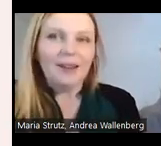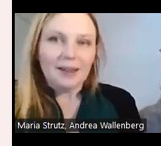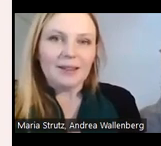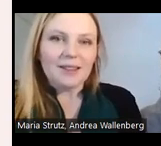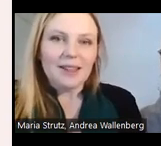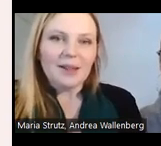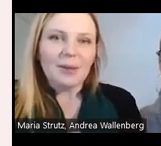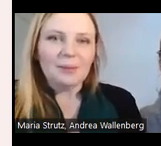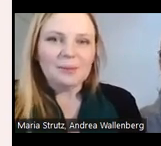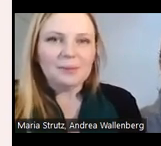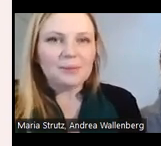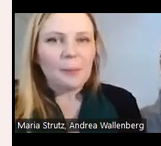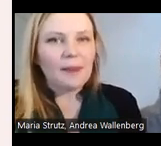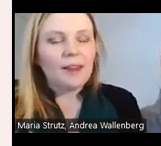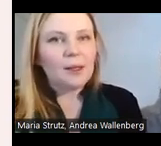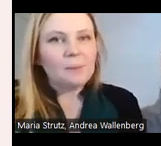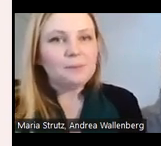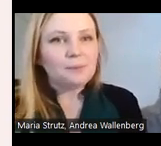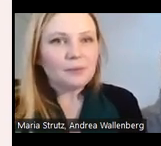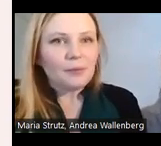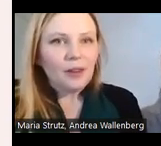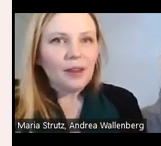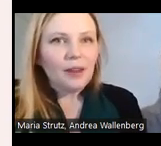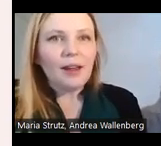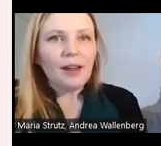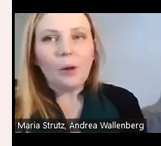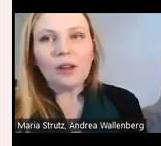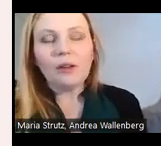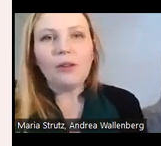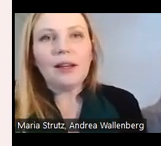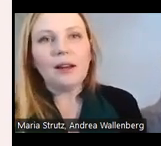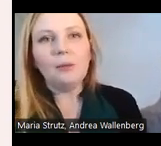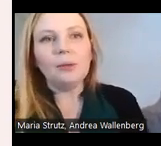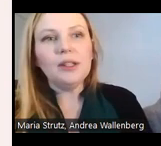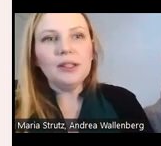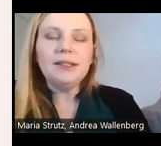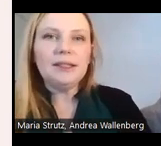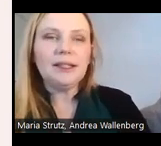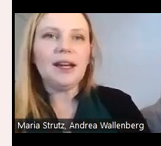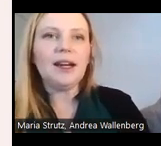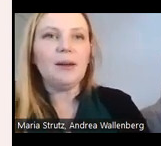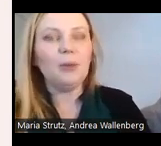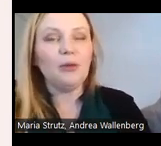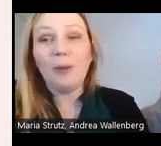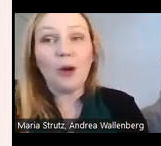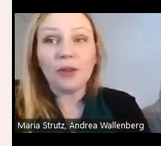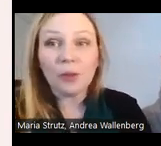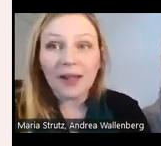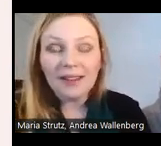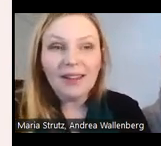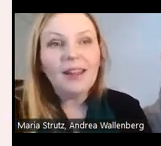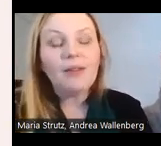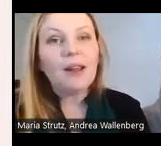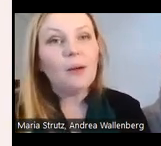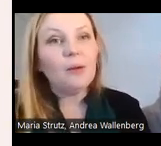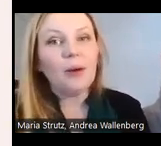mera brukar vi säga. Jajamän. Jajamän. Och vilka ord, får man ju ofta